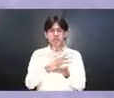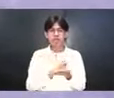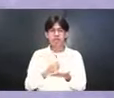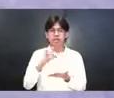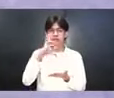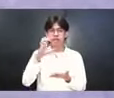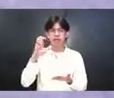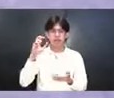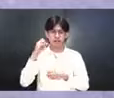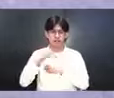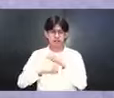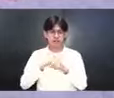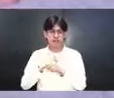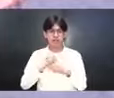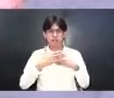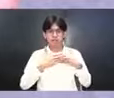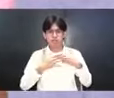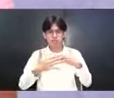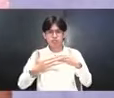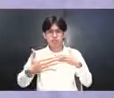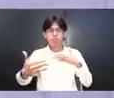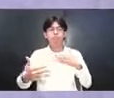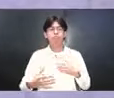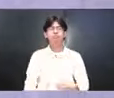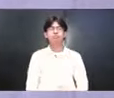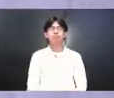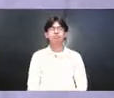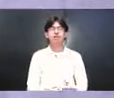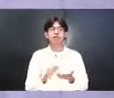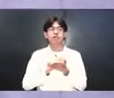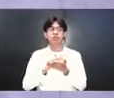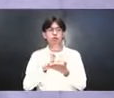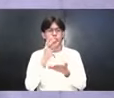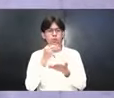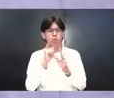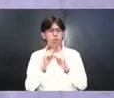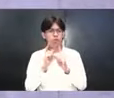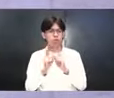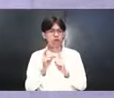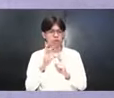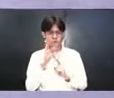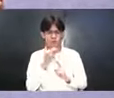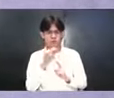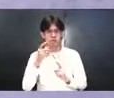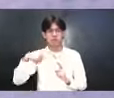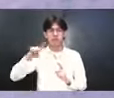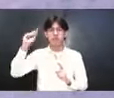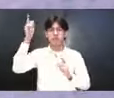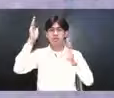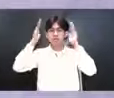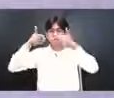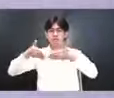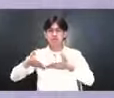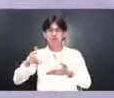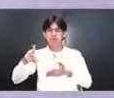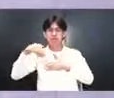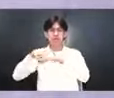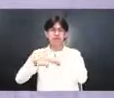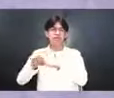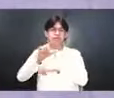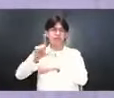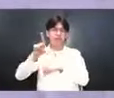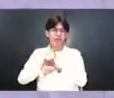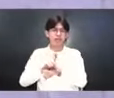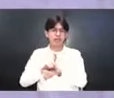600 years after. Sino kausap nito? Ang una ay yung mga papasok sa lupang